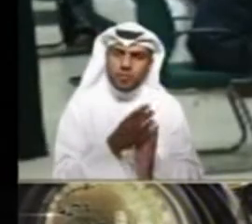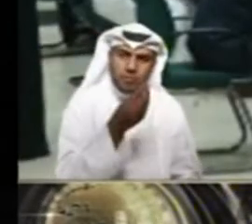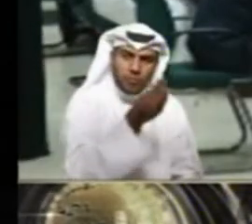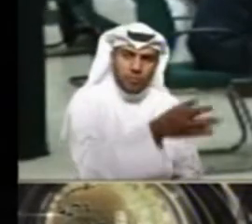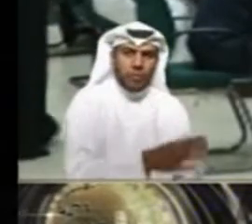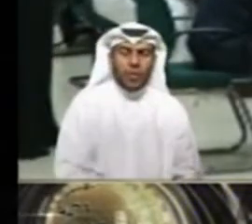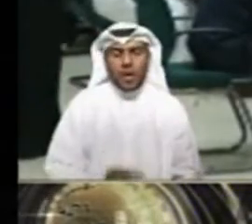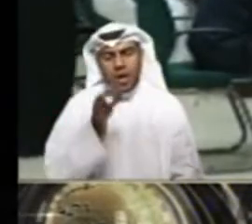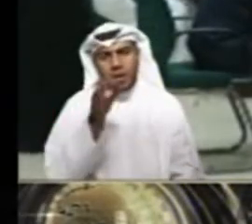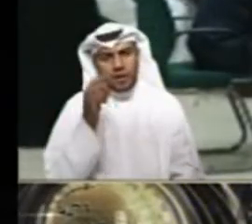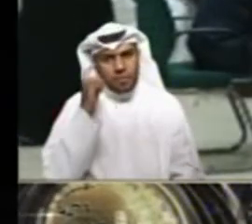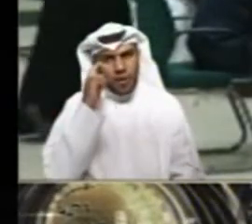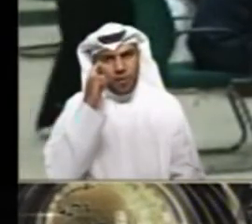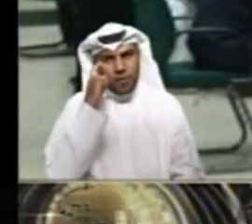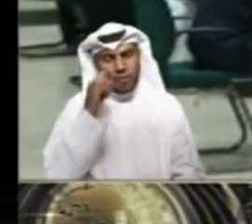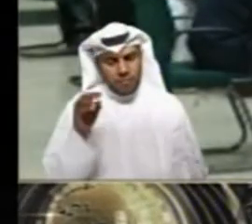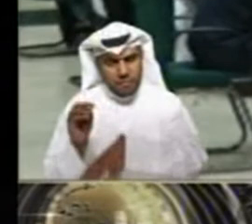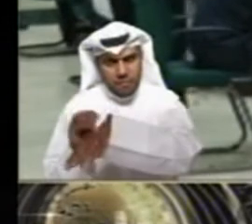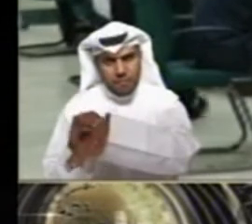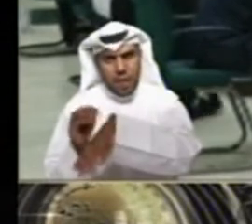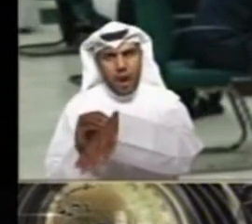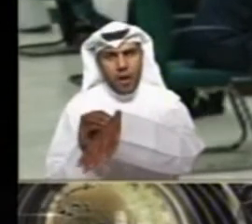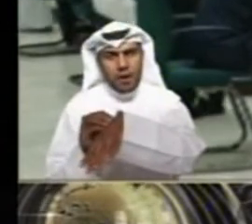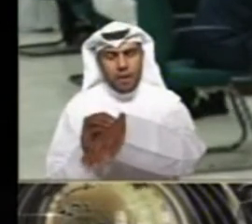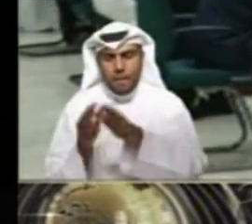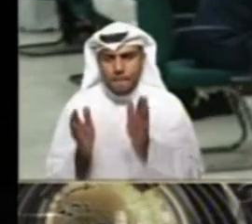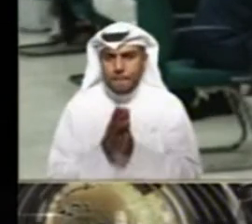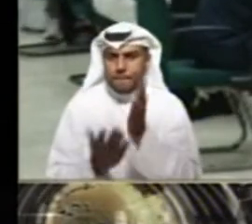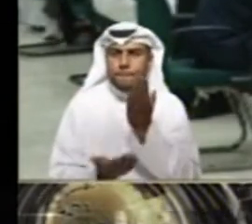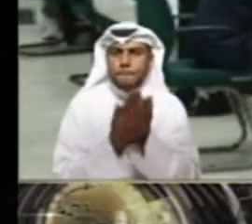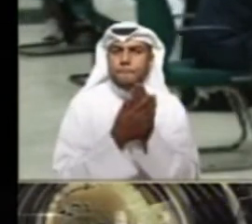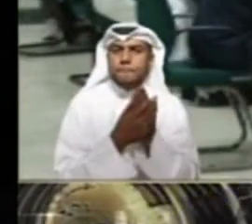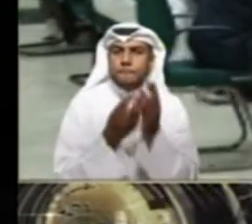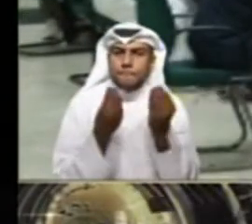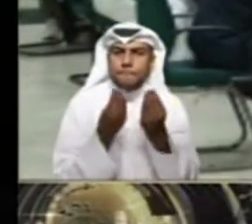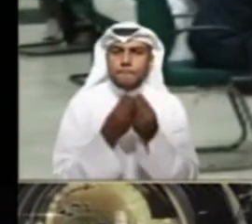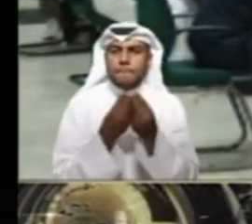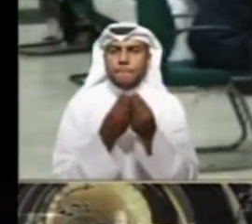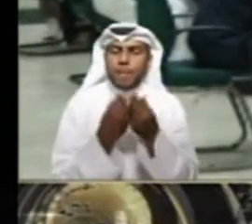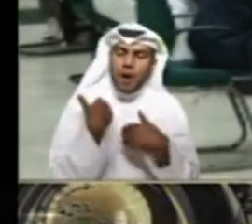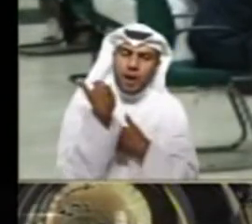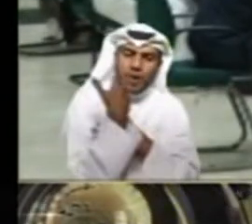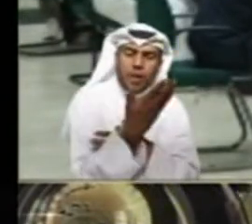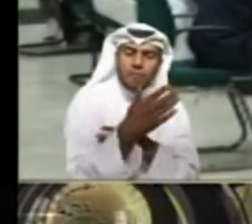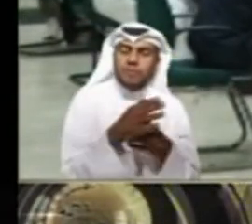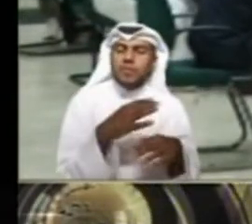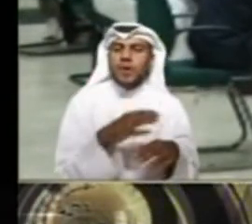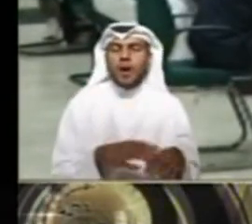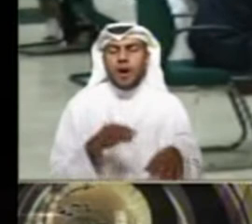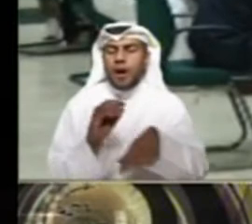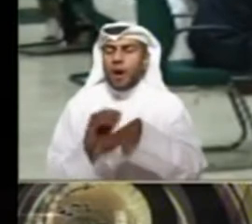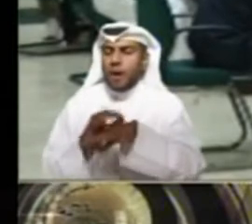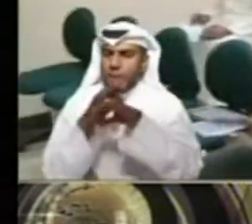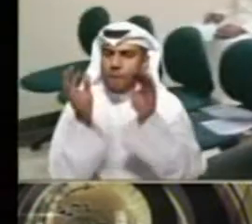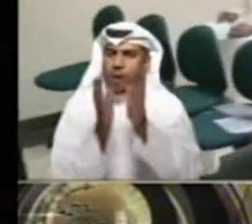الضرر، من خلال تقديم بلاغ بهذا الضرر وبالتالي إرفاقه من ضمن المستندات، وكذلك إرفاق الصور المتعلقة